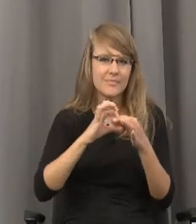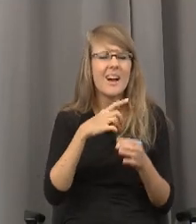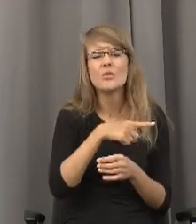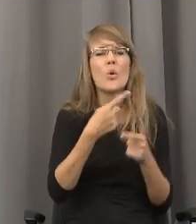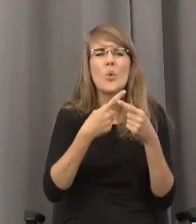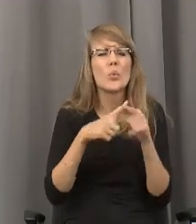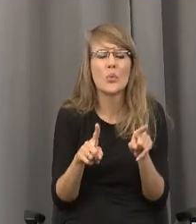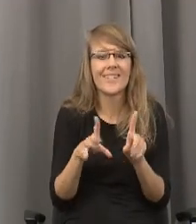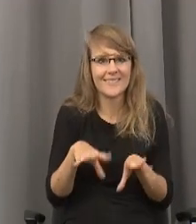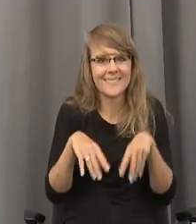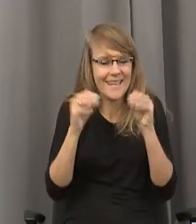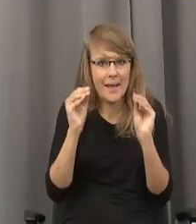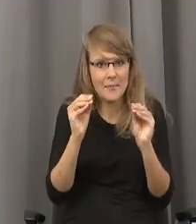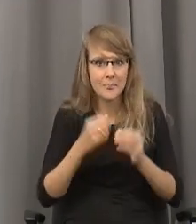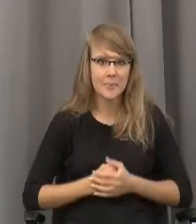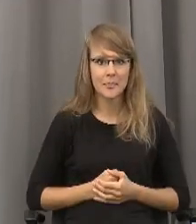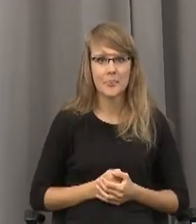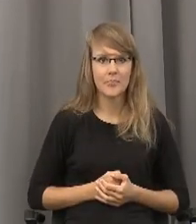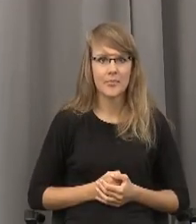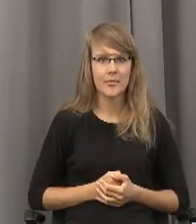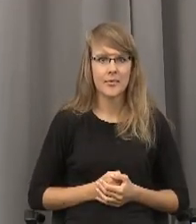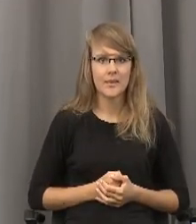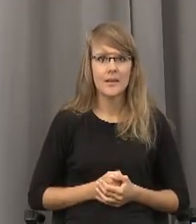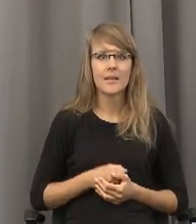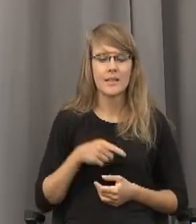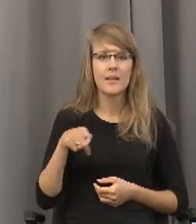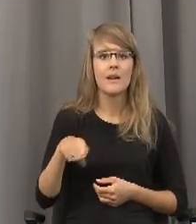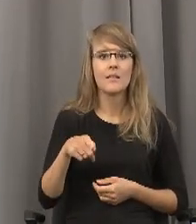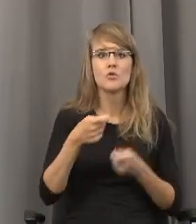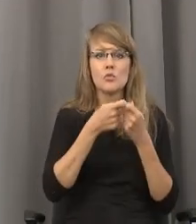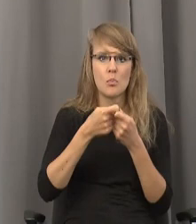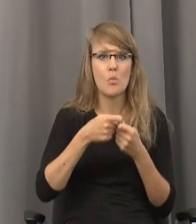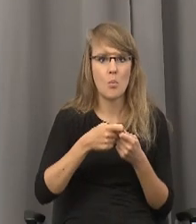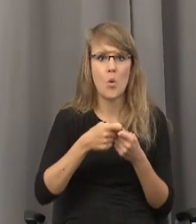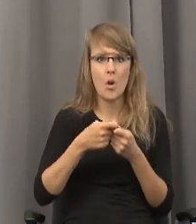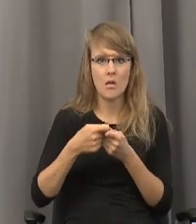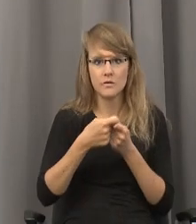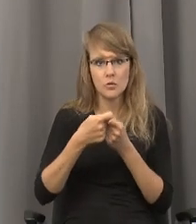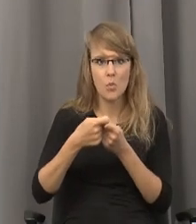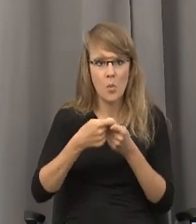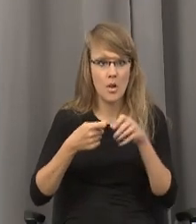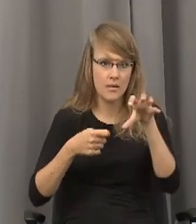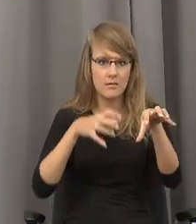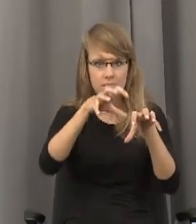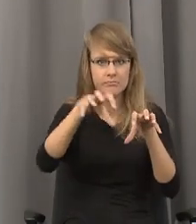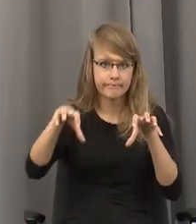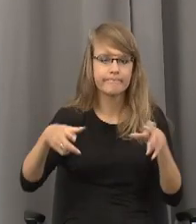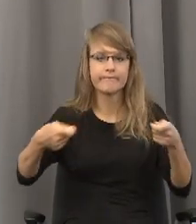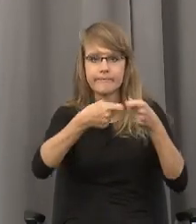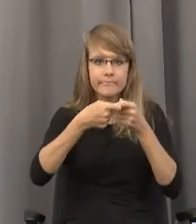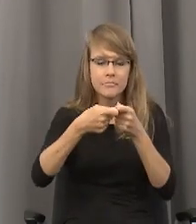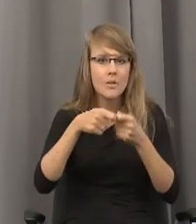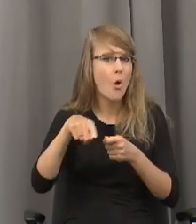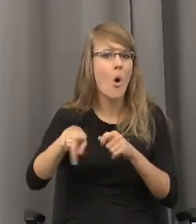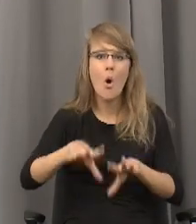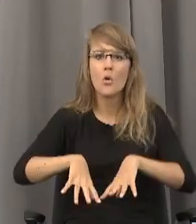wstępu przemycamy każdą informację. A więc usamorządowione wspólnoty od samego początku mają